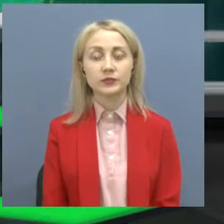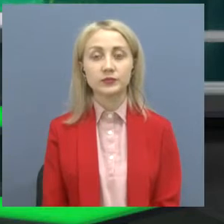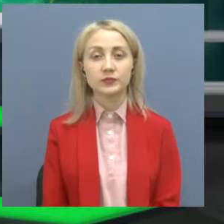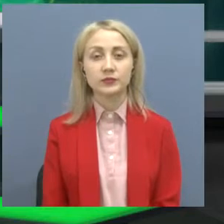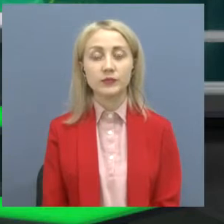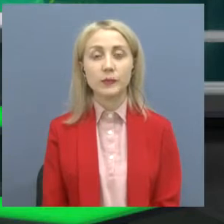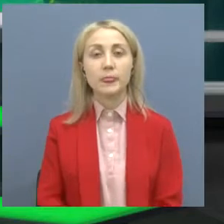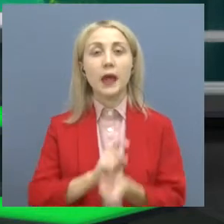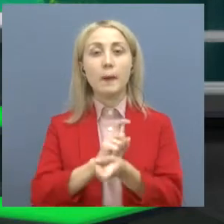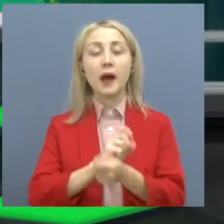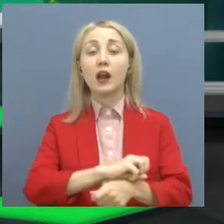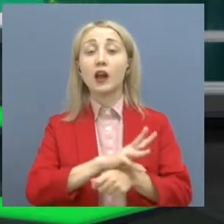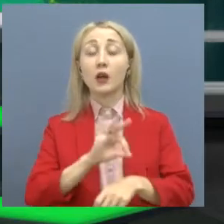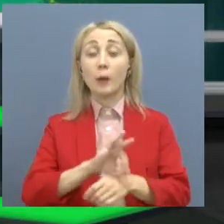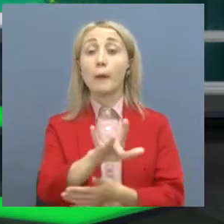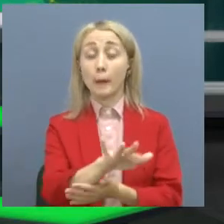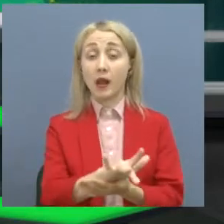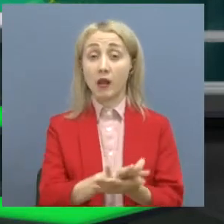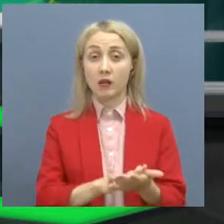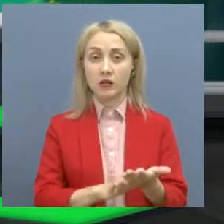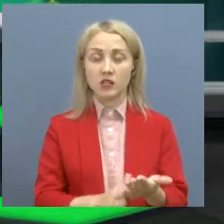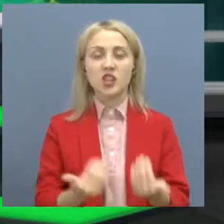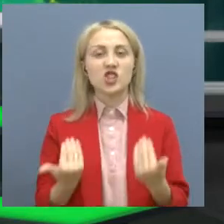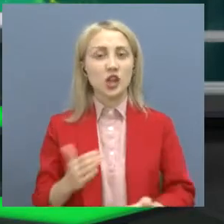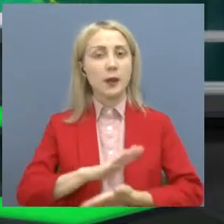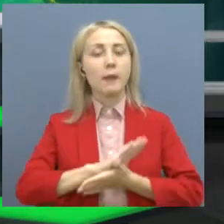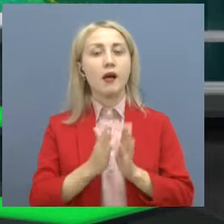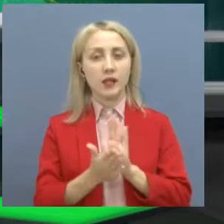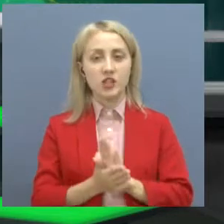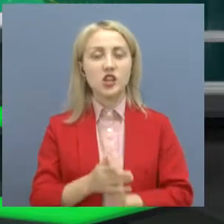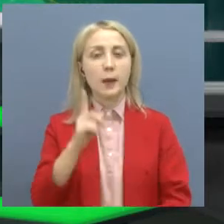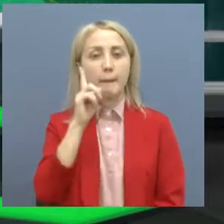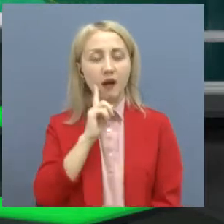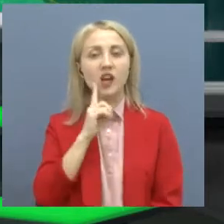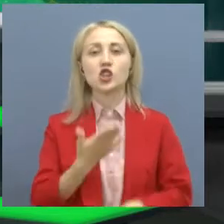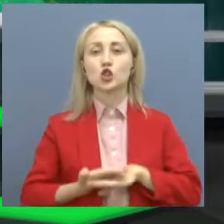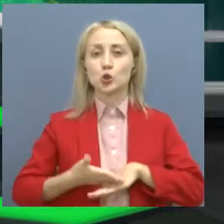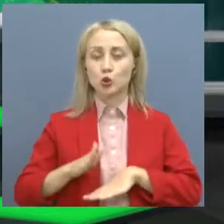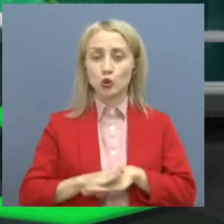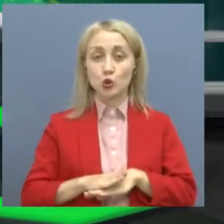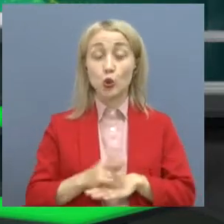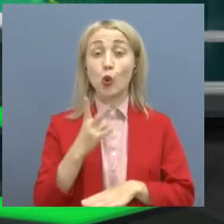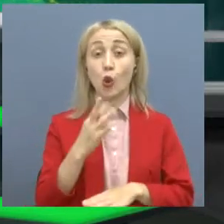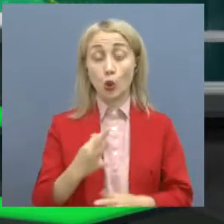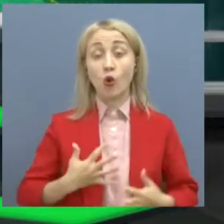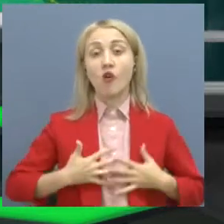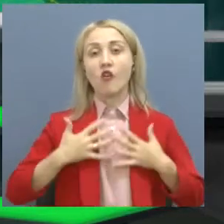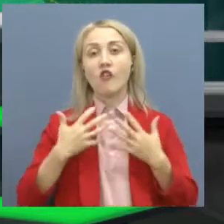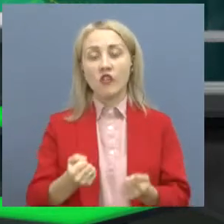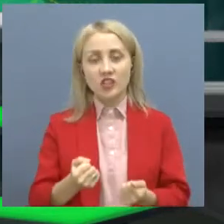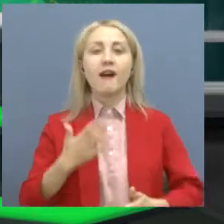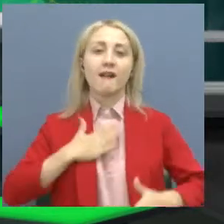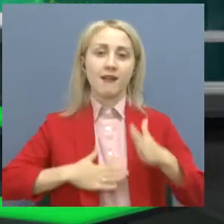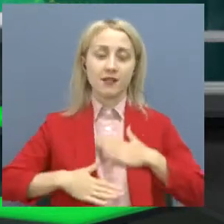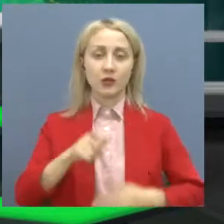Індетпен күреске міндетін адал атқарып жүрген дәрігер қауымының бүгінде жұмысы қауырт. Қауіпті дерттің тырнағына іліккен жандар өз